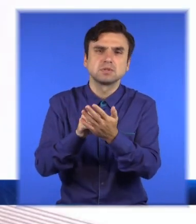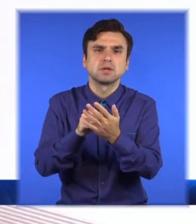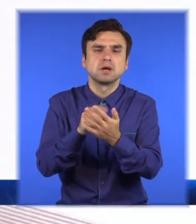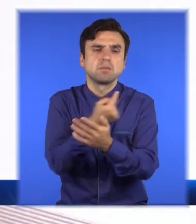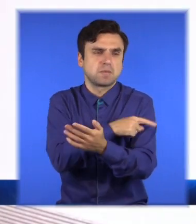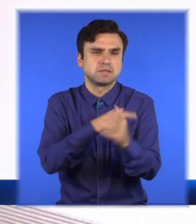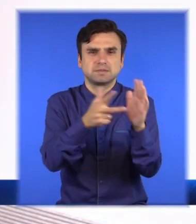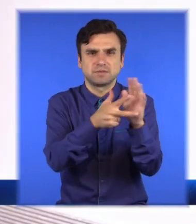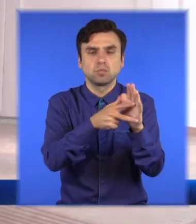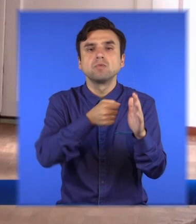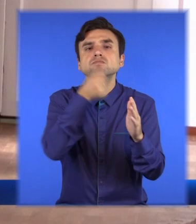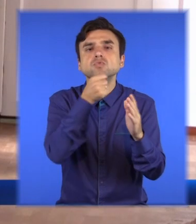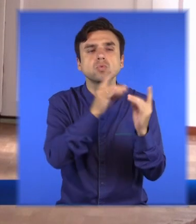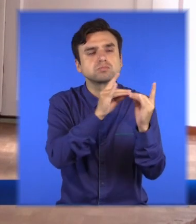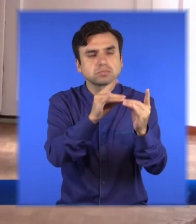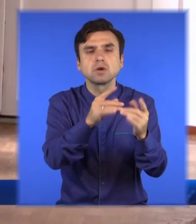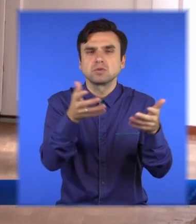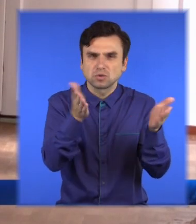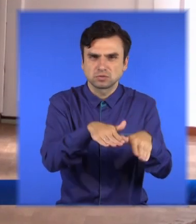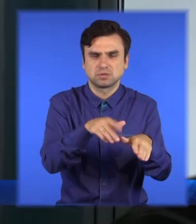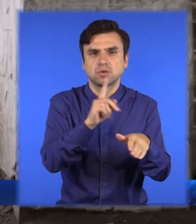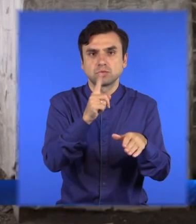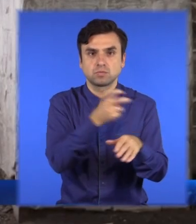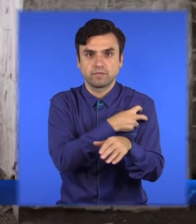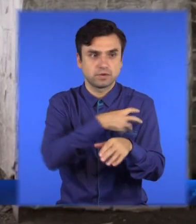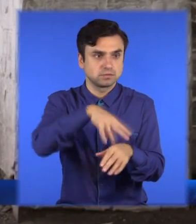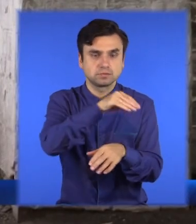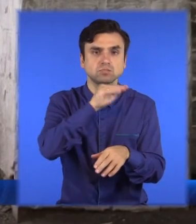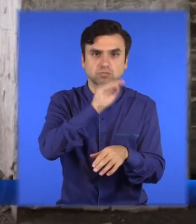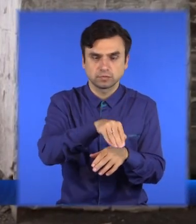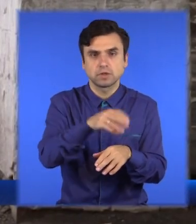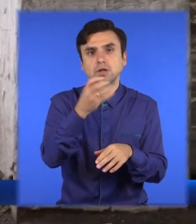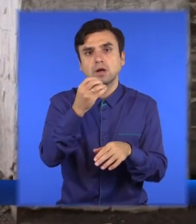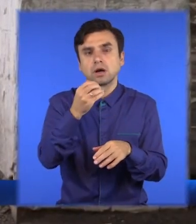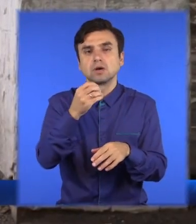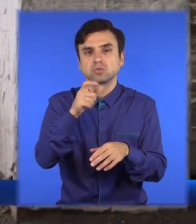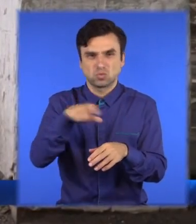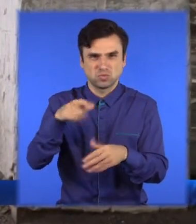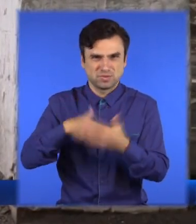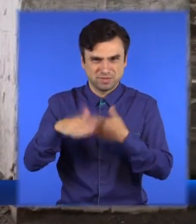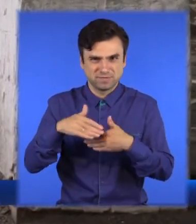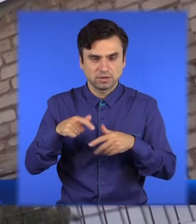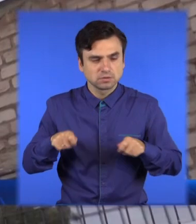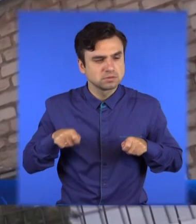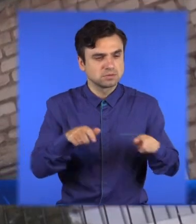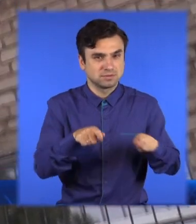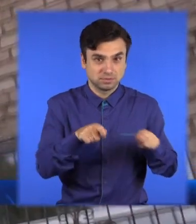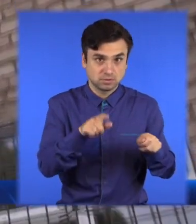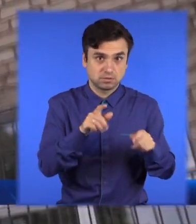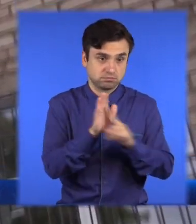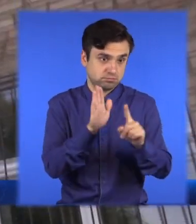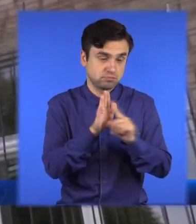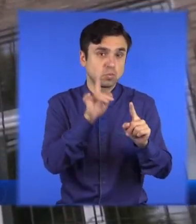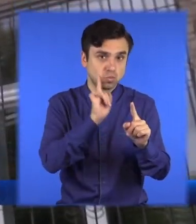там працюють справжні професіонали. Також петиції вона зазначає, що їй як людині з інвалідністю буде складно регулярно їздити